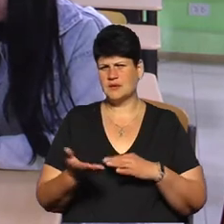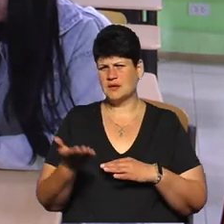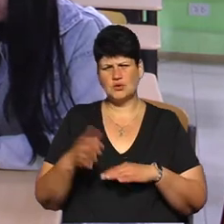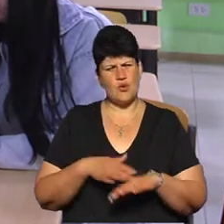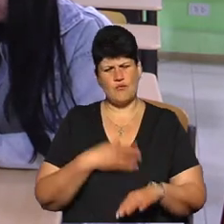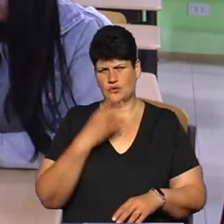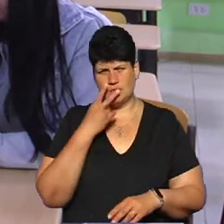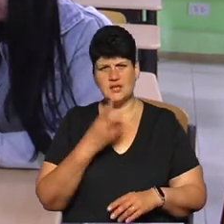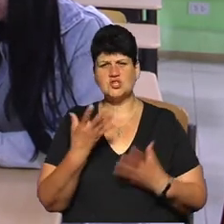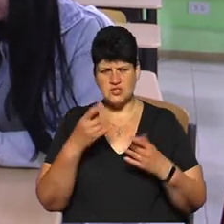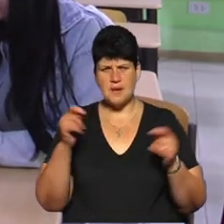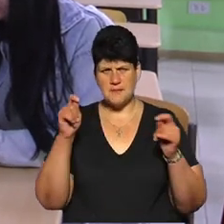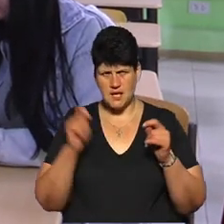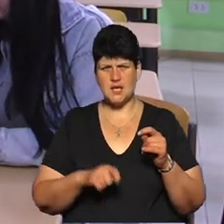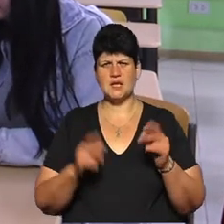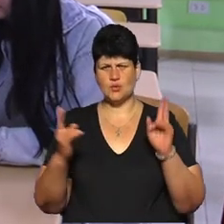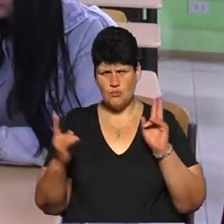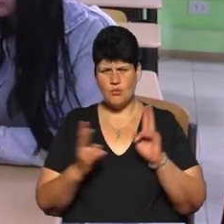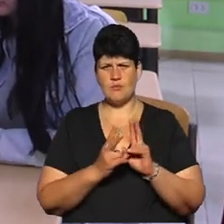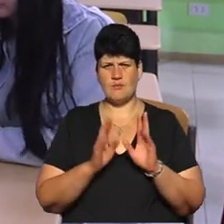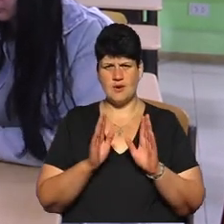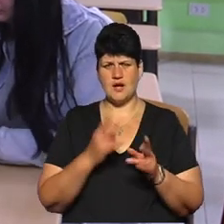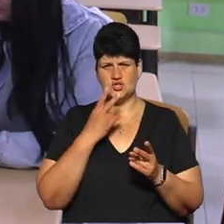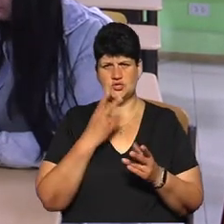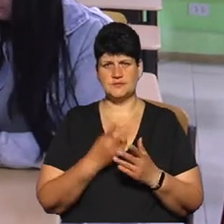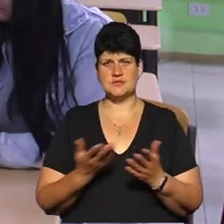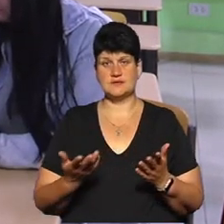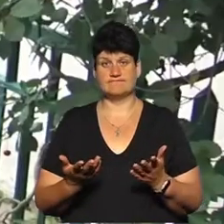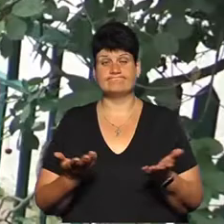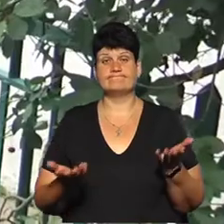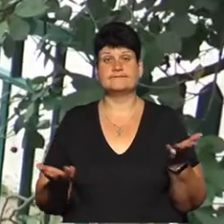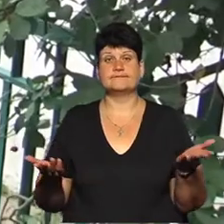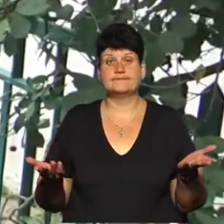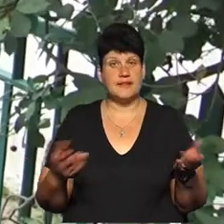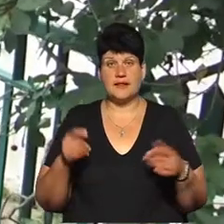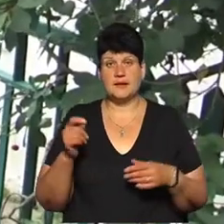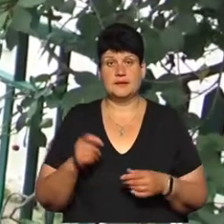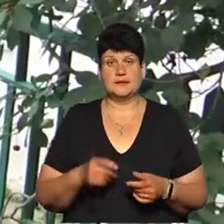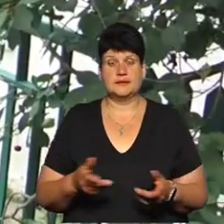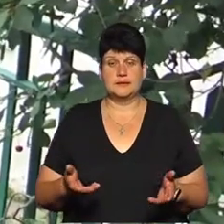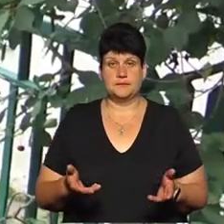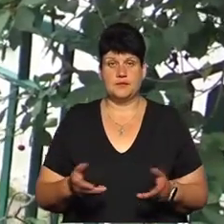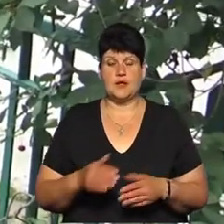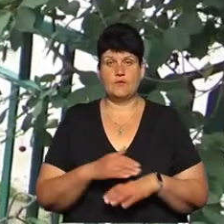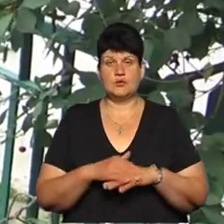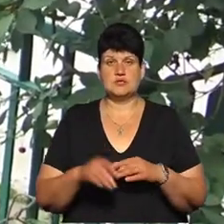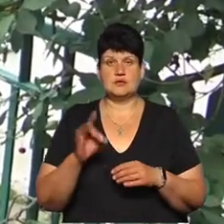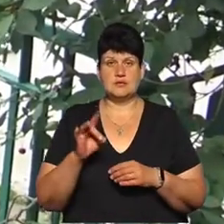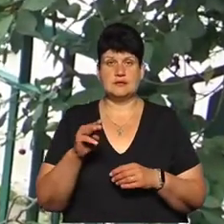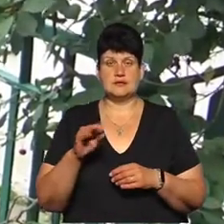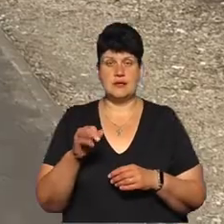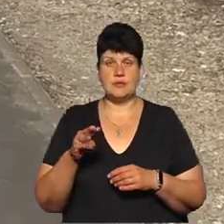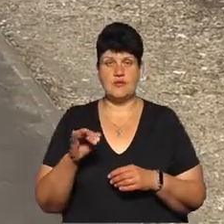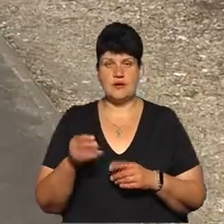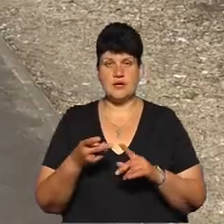приїду, побачимося обов'язково, і так і не приїхав. Вулиця Руслана Тимофея – друга у Збаражі, яку